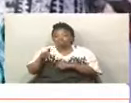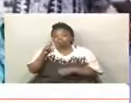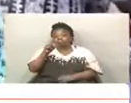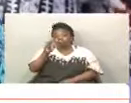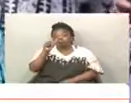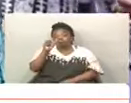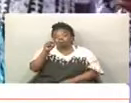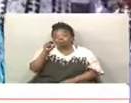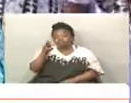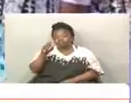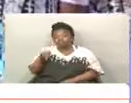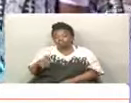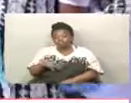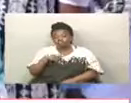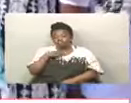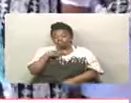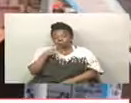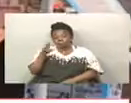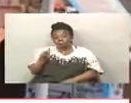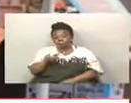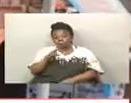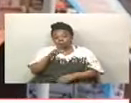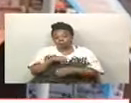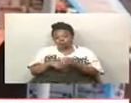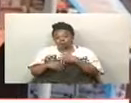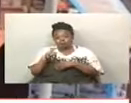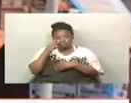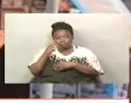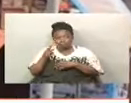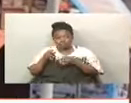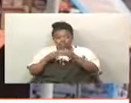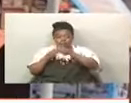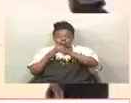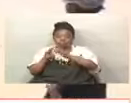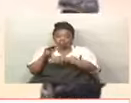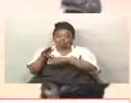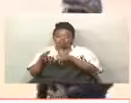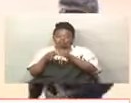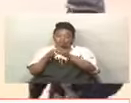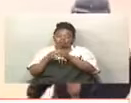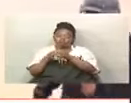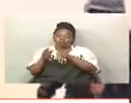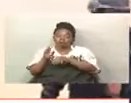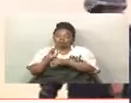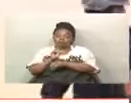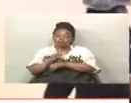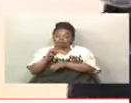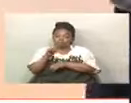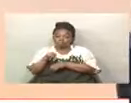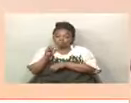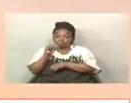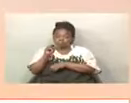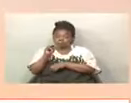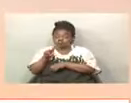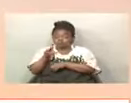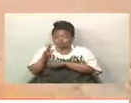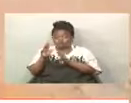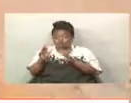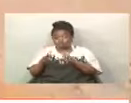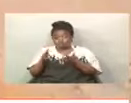abatu bajeku kukurambula nga abatu baba ama yonjo abakulembeze b'ekitundu nga bakulembeddwa mukansala Paul Masengere basanyukidde enteekateeka